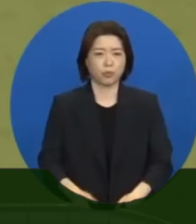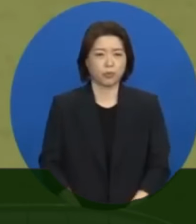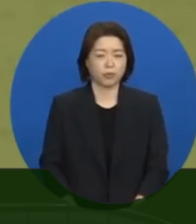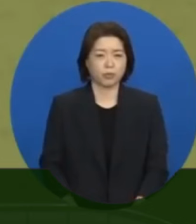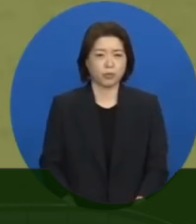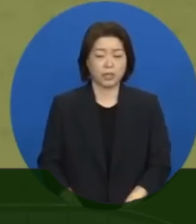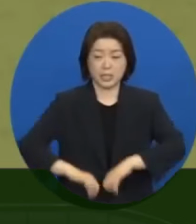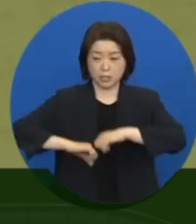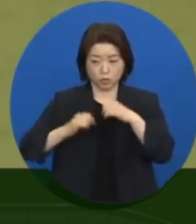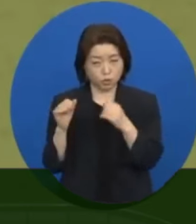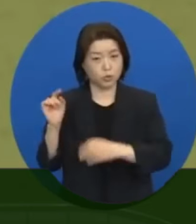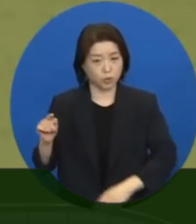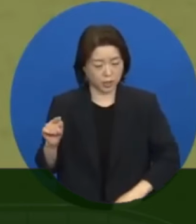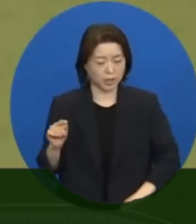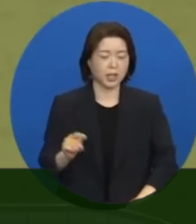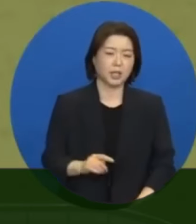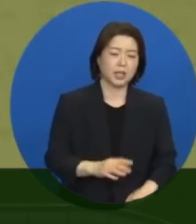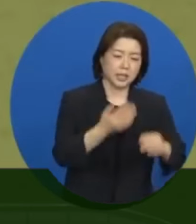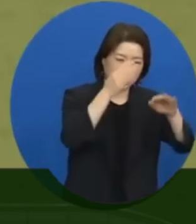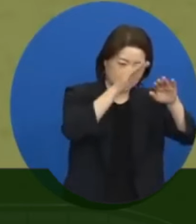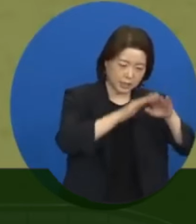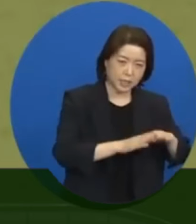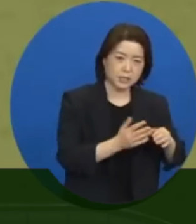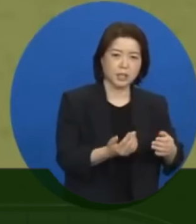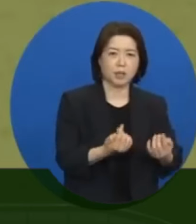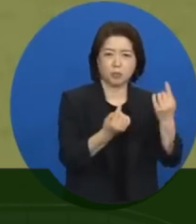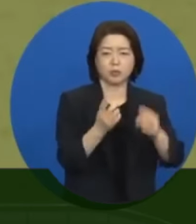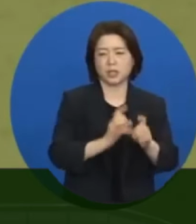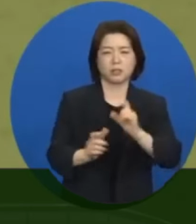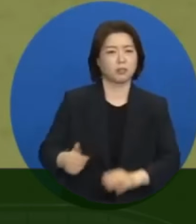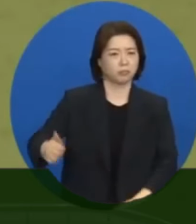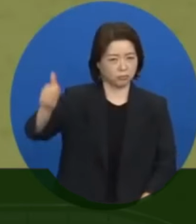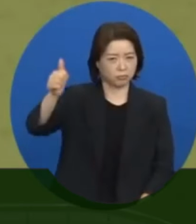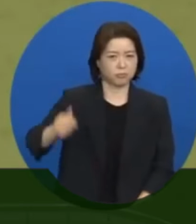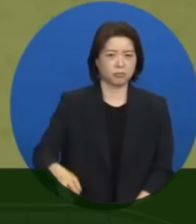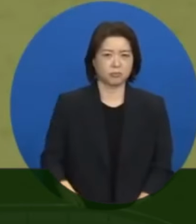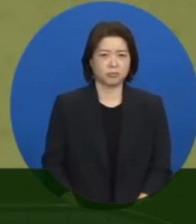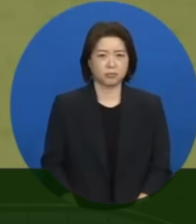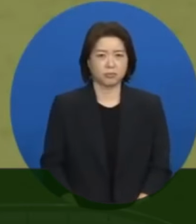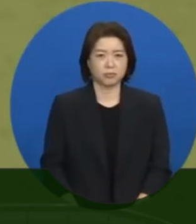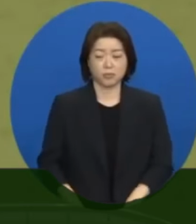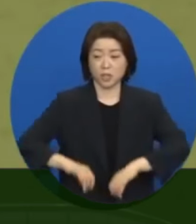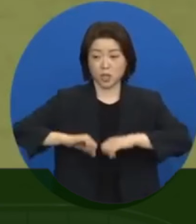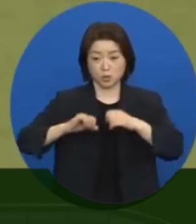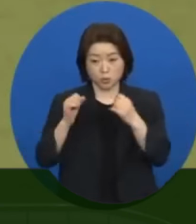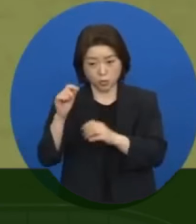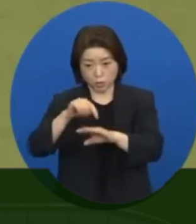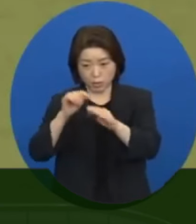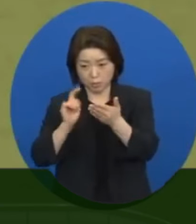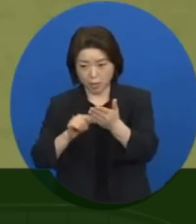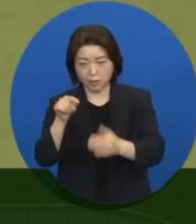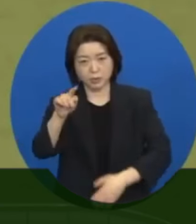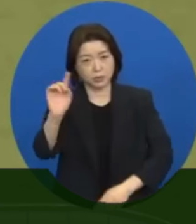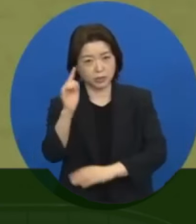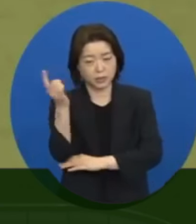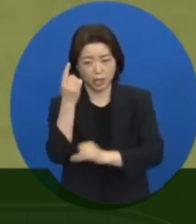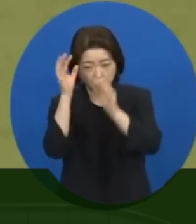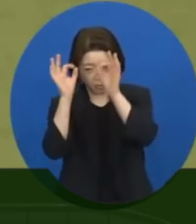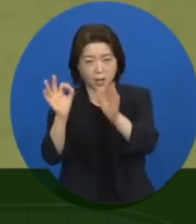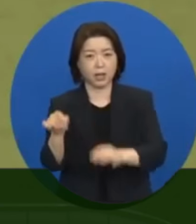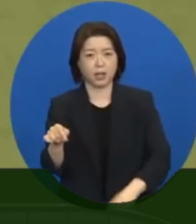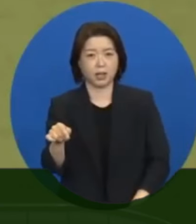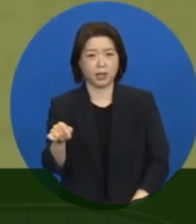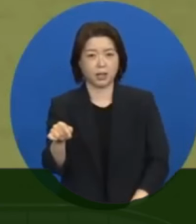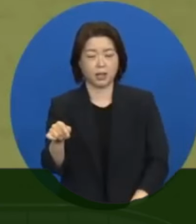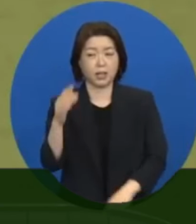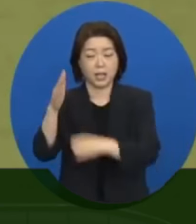낫다는 거 이미 다윗은 들판에서 경험을 하고 있었어요 순종의 마음을 하나님 그걸 보신 것이죠 그래서 하나님 그에게 기름을